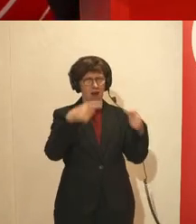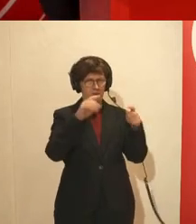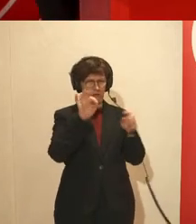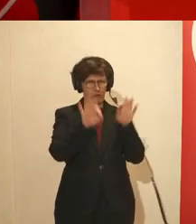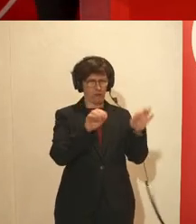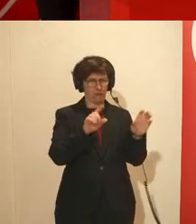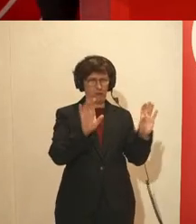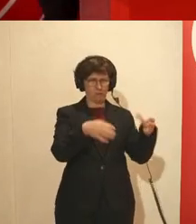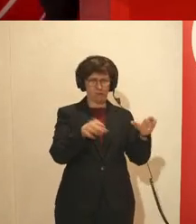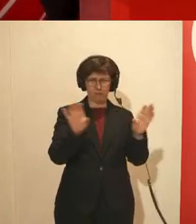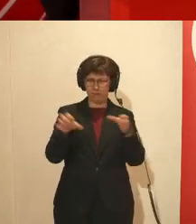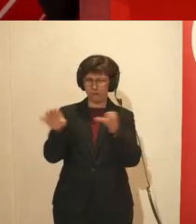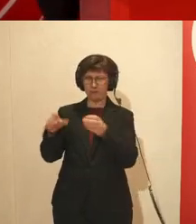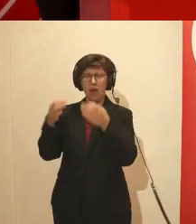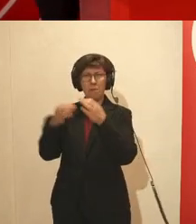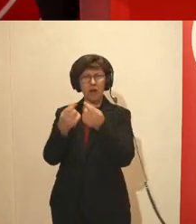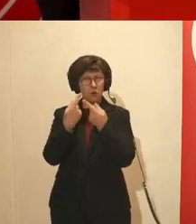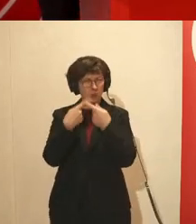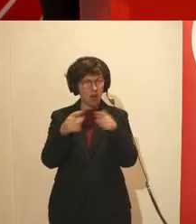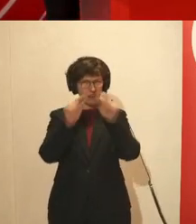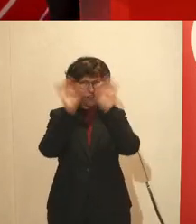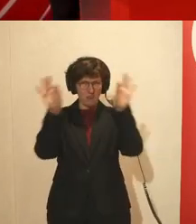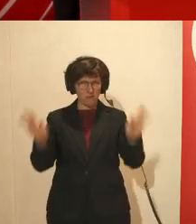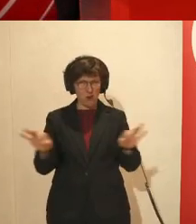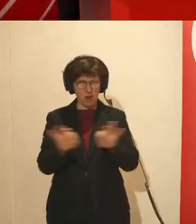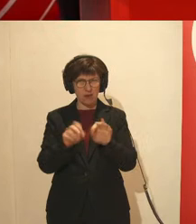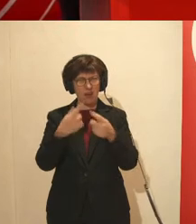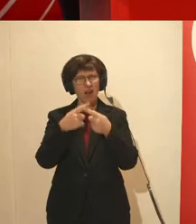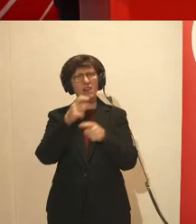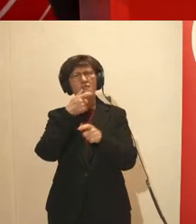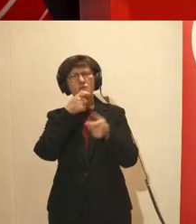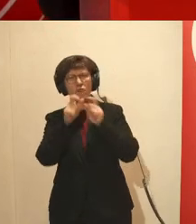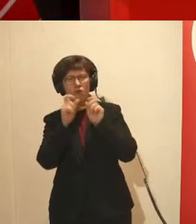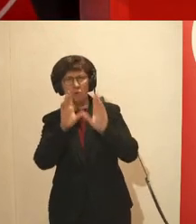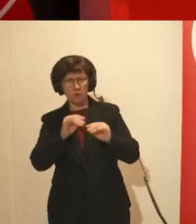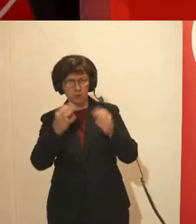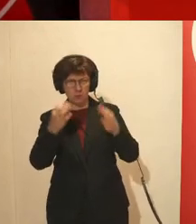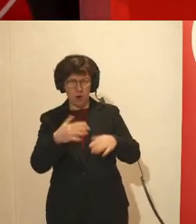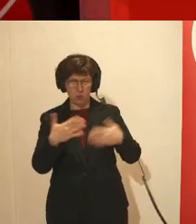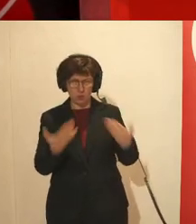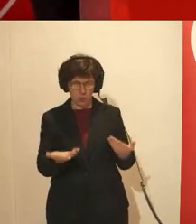michael oder brauchen wir ein anderes fremming ein anderes wedding